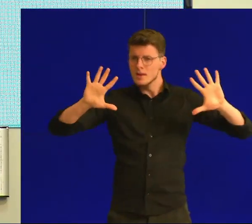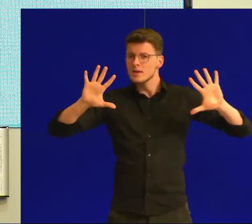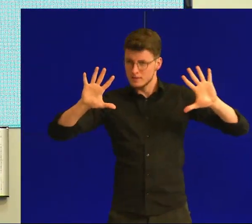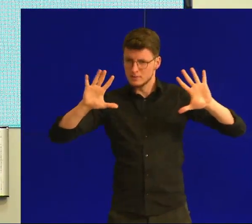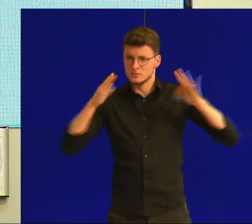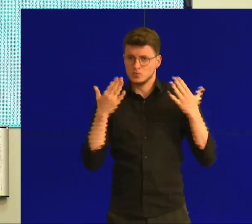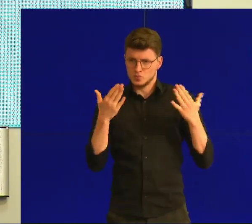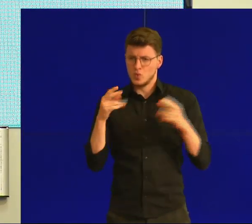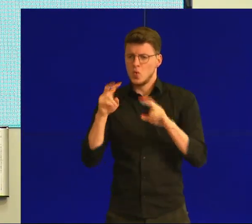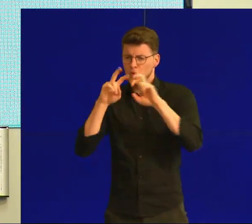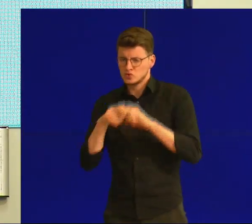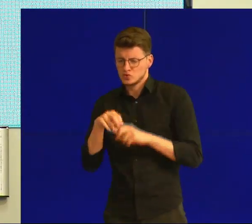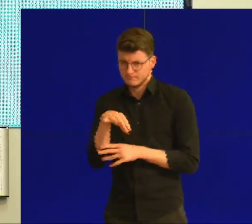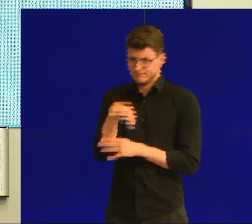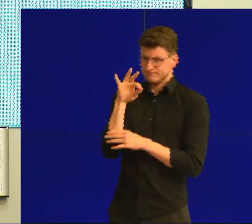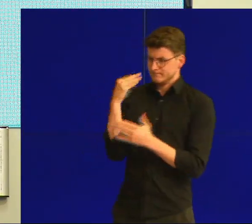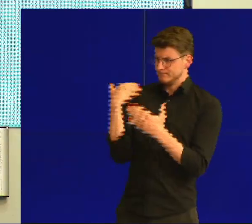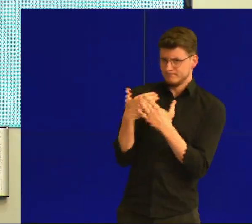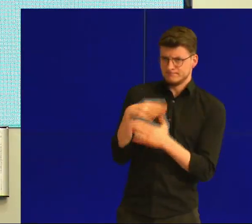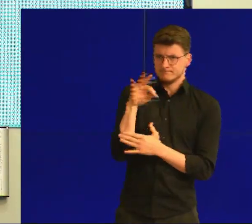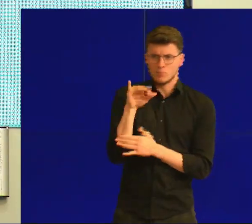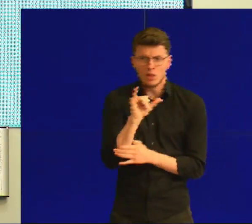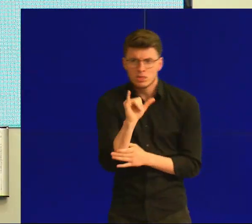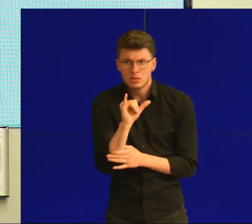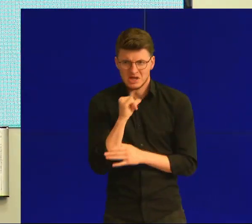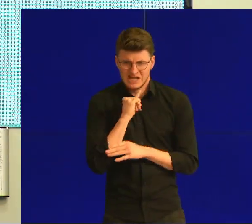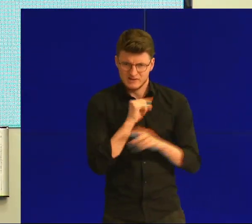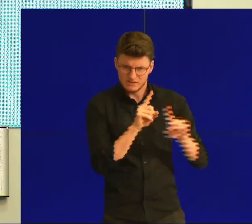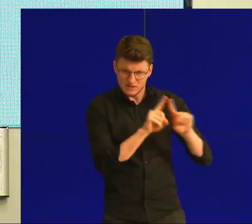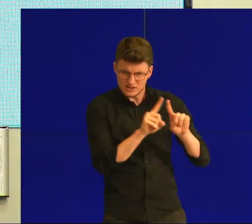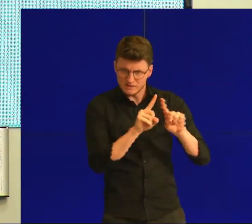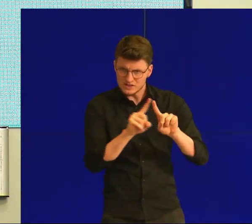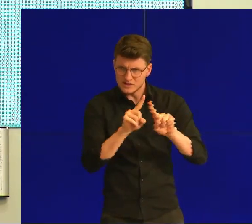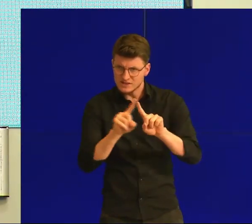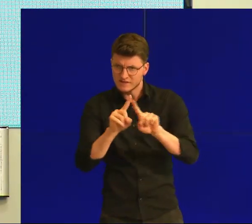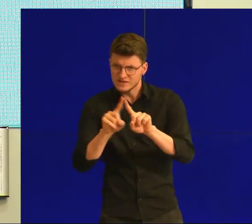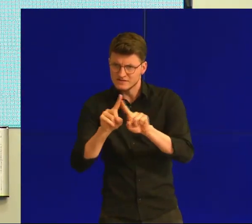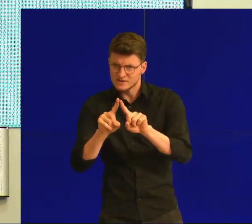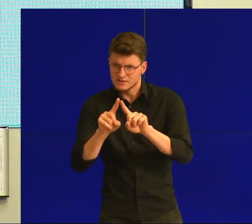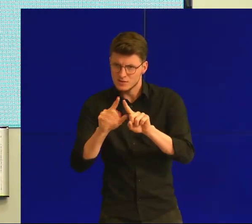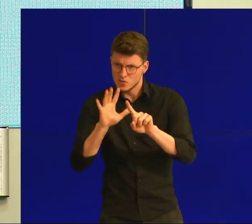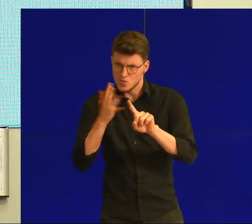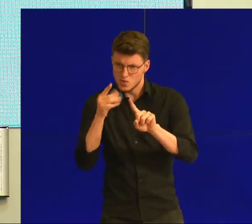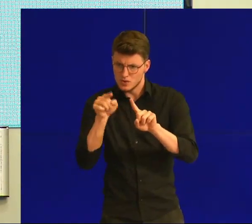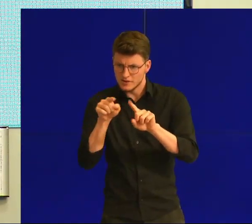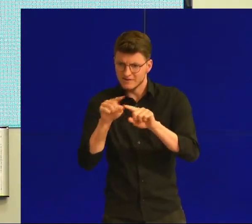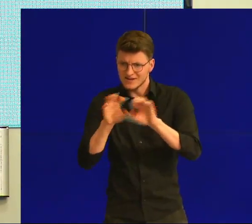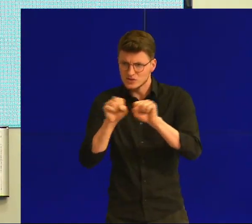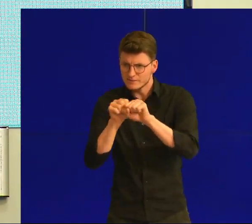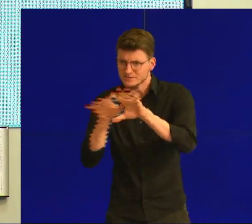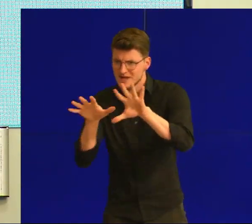et haulotte fait qu'ils ont des introductions un christ en dit plus back in black